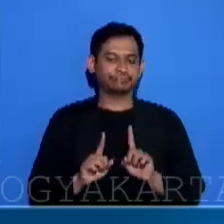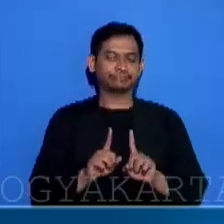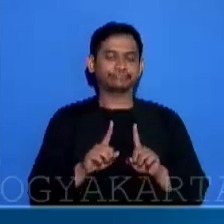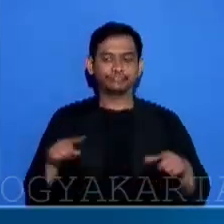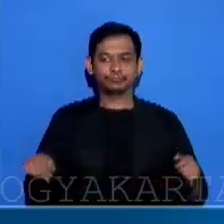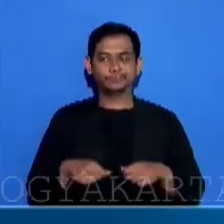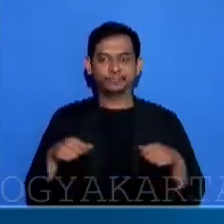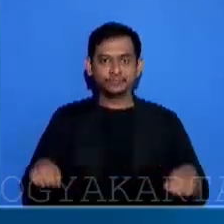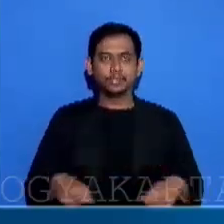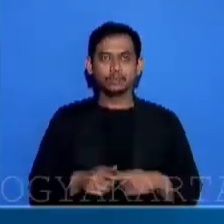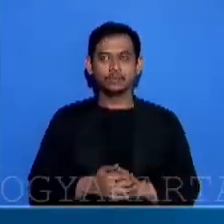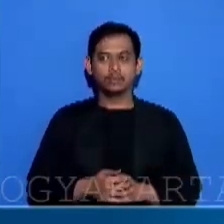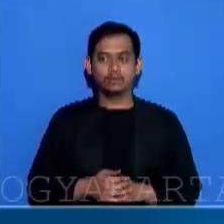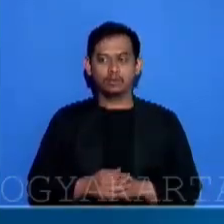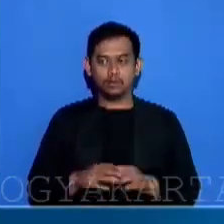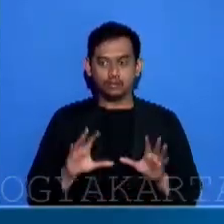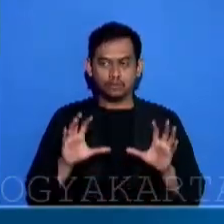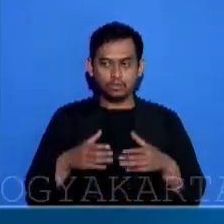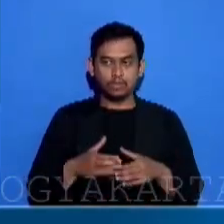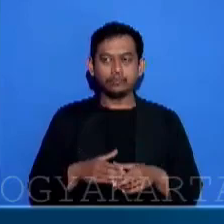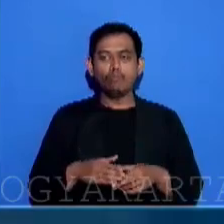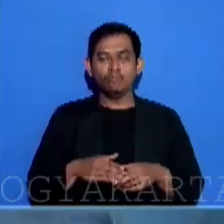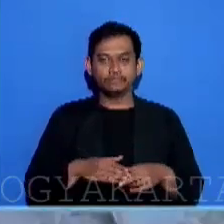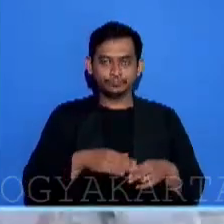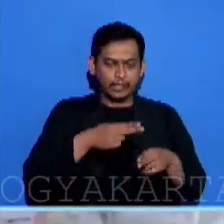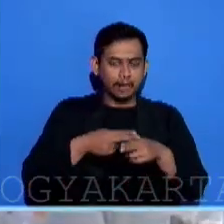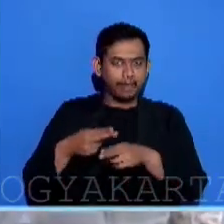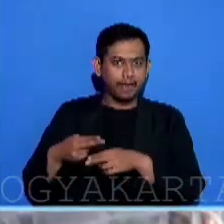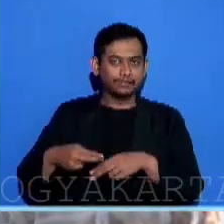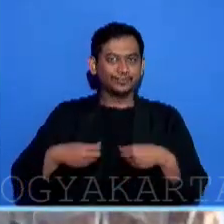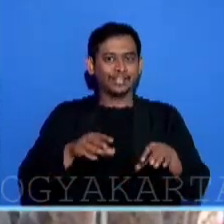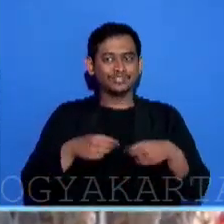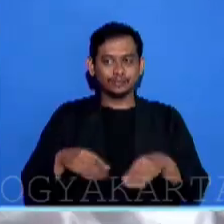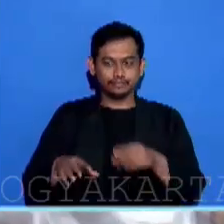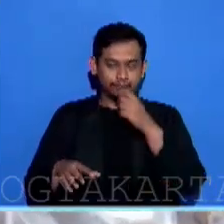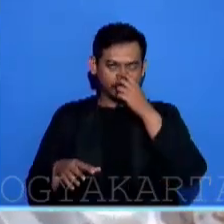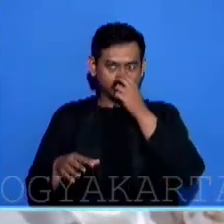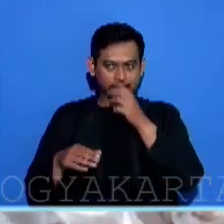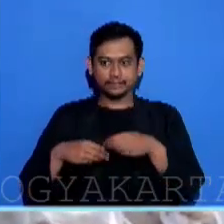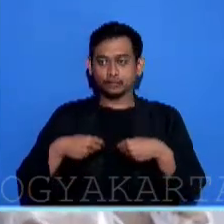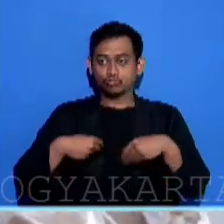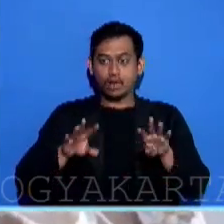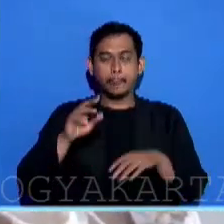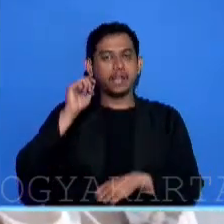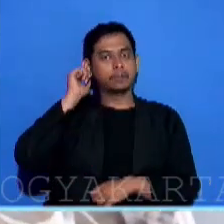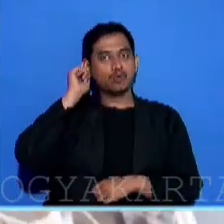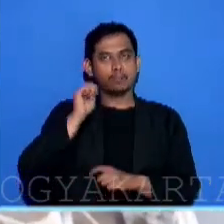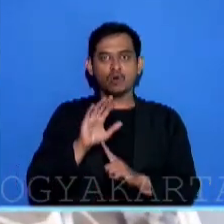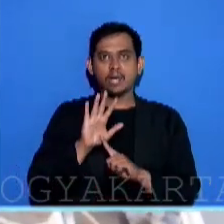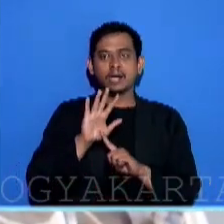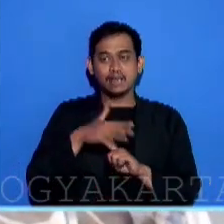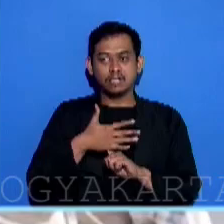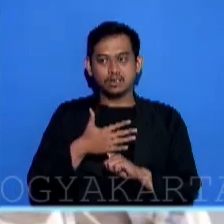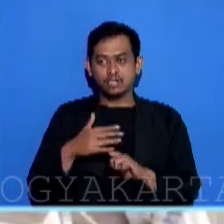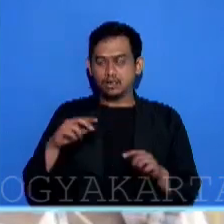pendampingan branding, sampai pemasaran. Sementara itu dari program Srikandi Bantul Bangkit Berkarya sendiri, hingga kini